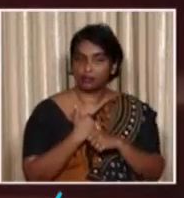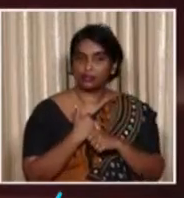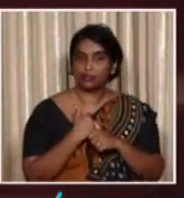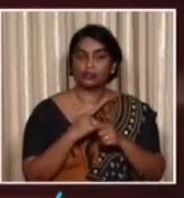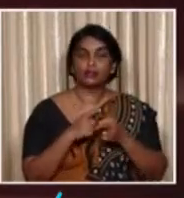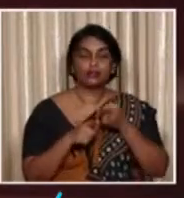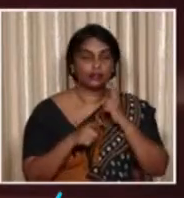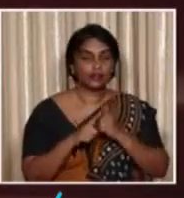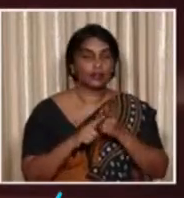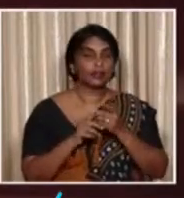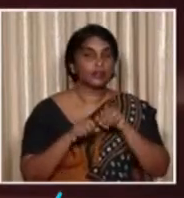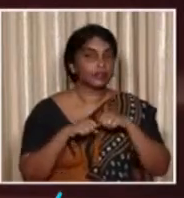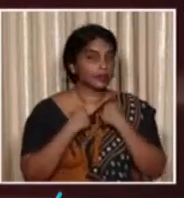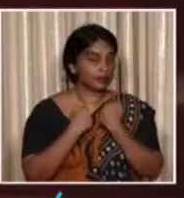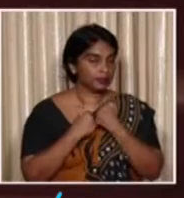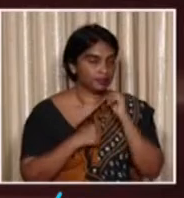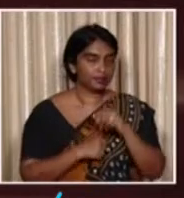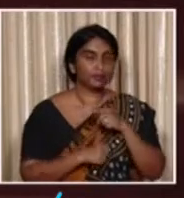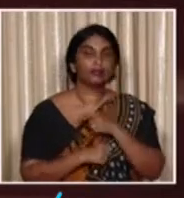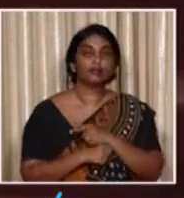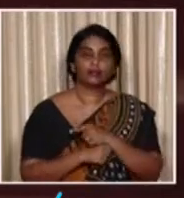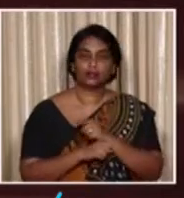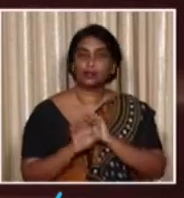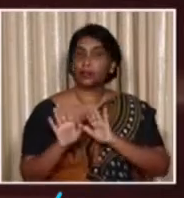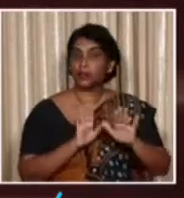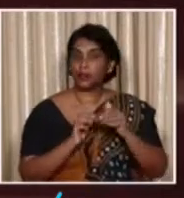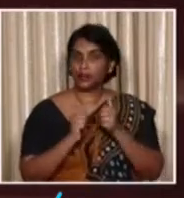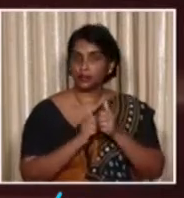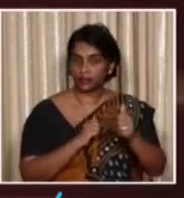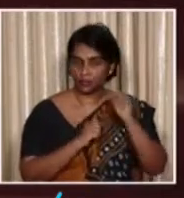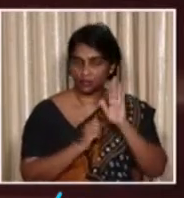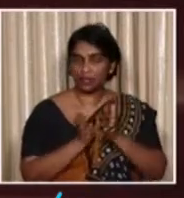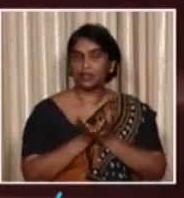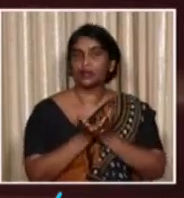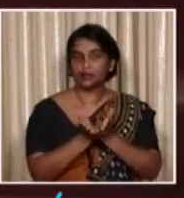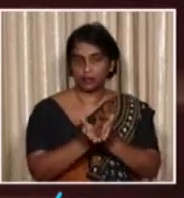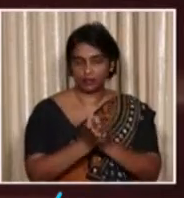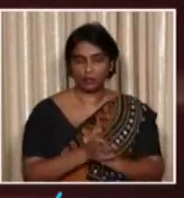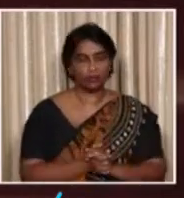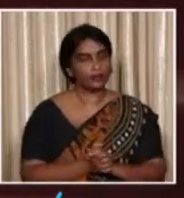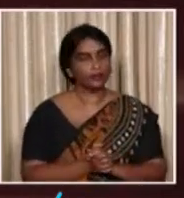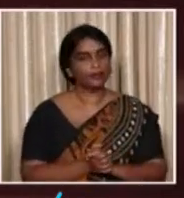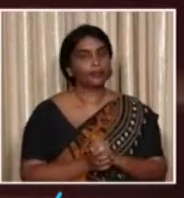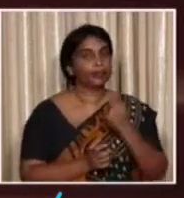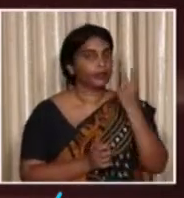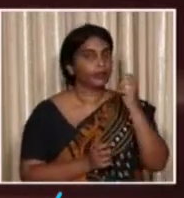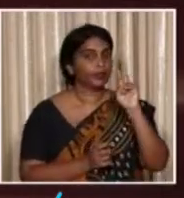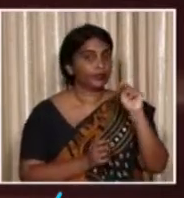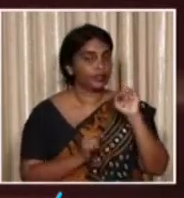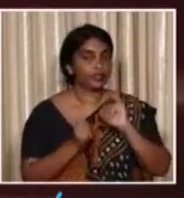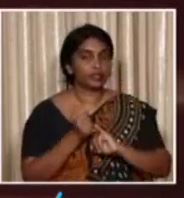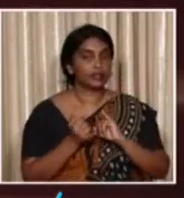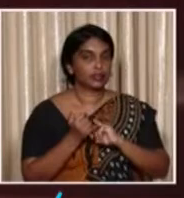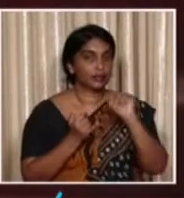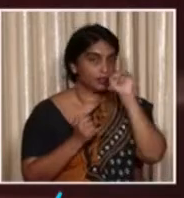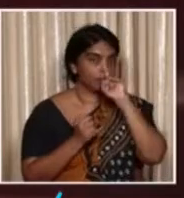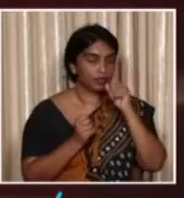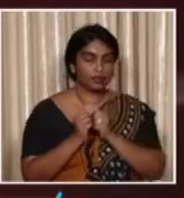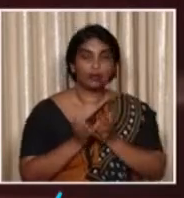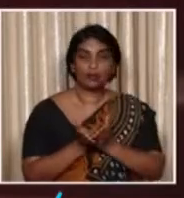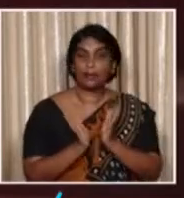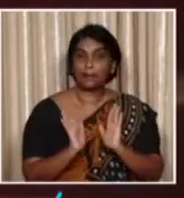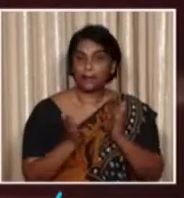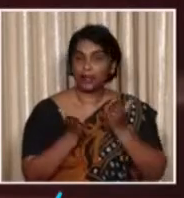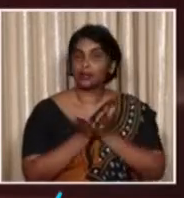එක්ස්ප්‍රස් පීඩර් සමාගම මගින් මෙහෙයුම් සිදු කරන ලද නැවකි. 2020 සැප්තැම්බර් මාස ගමන් ආරම්භ